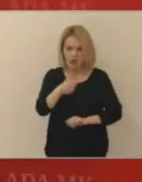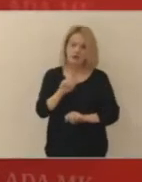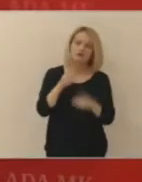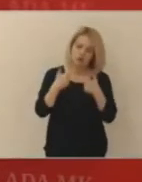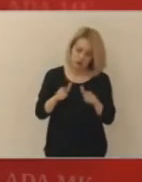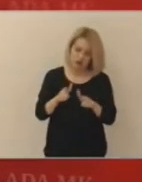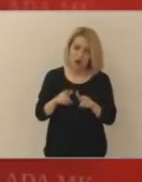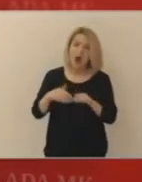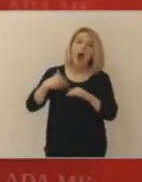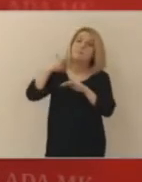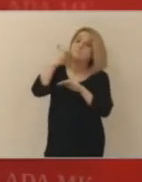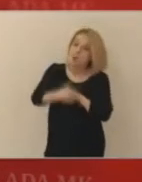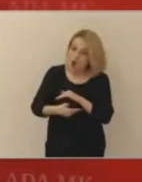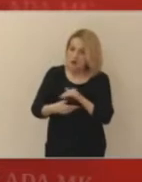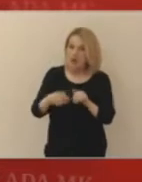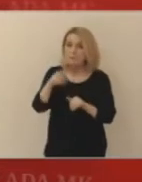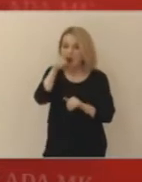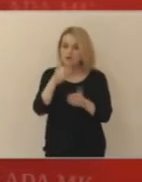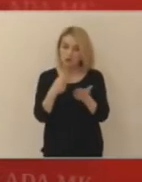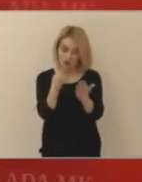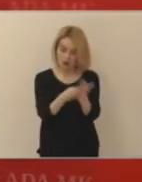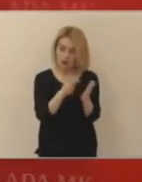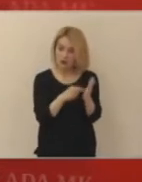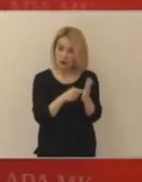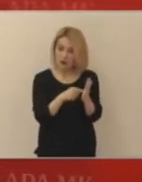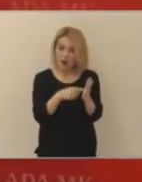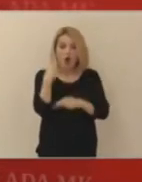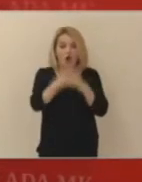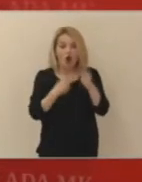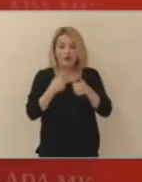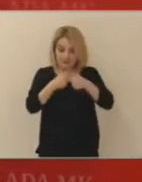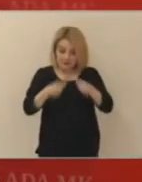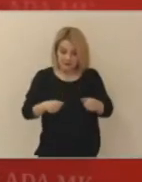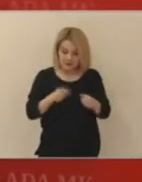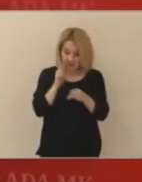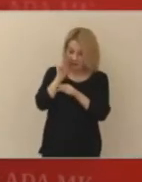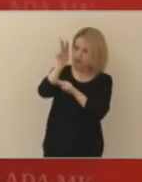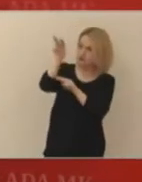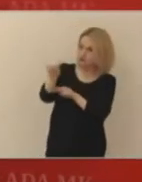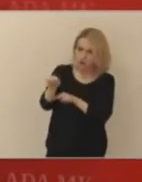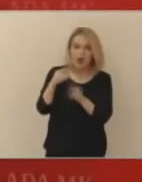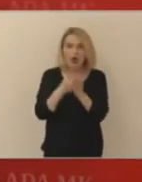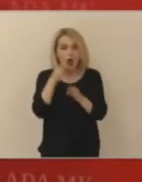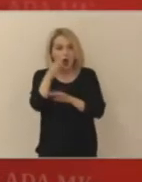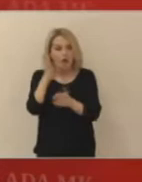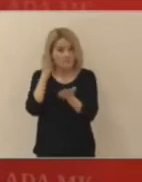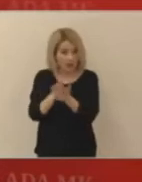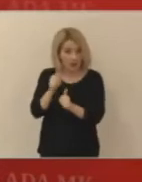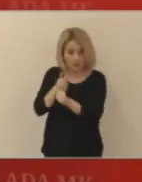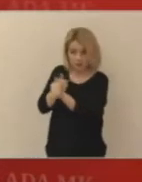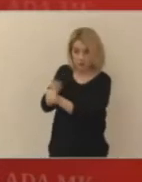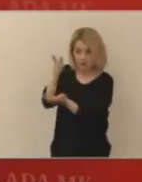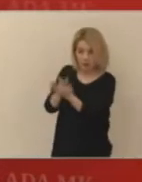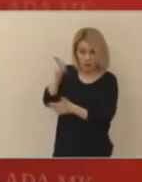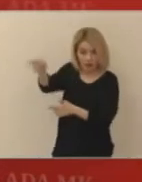но дополнително полицијата врши контрола, односно преку својот систем врши контрола дали навистина лицето се упатило на таа